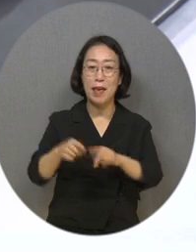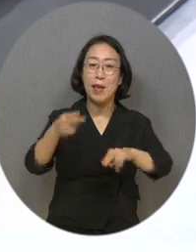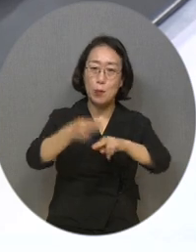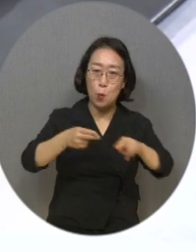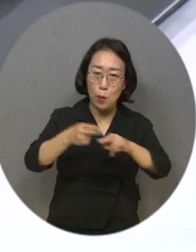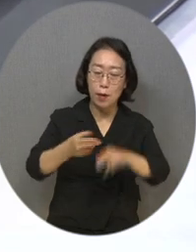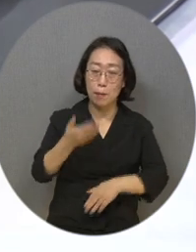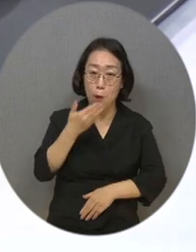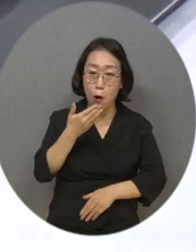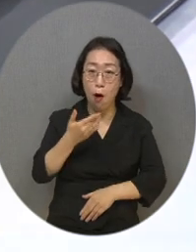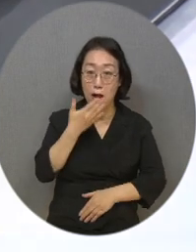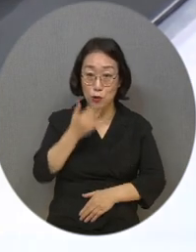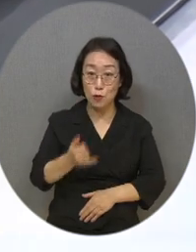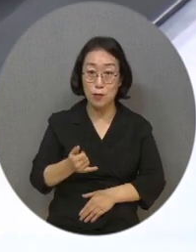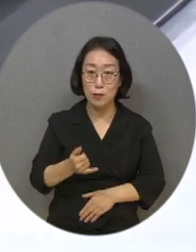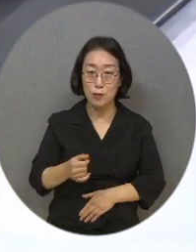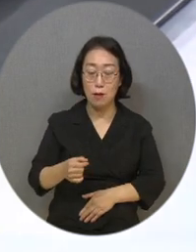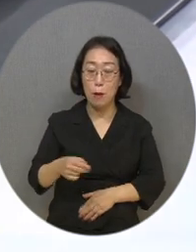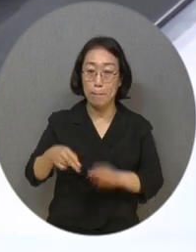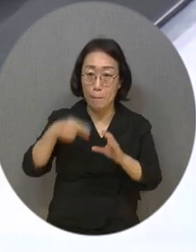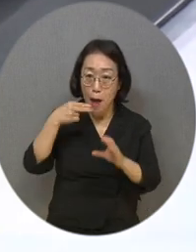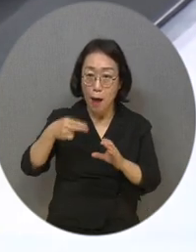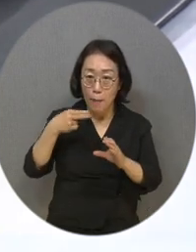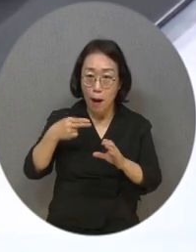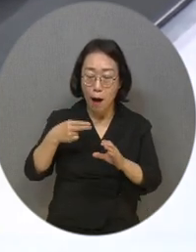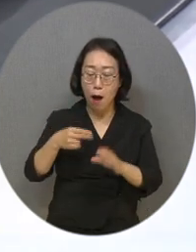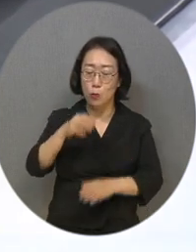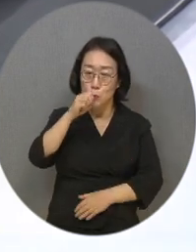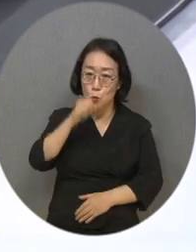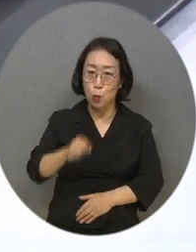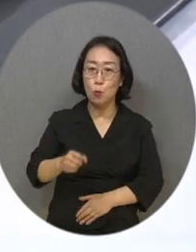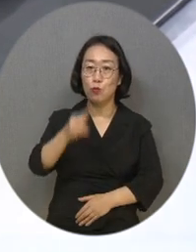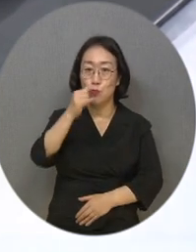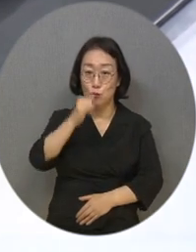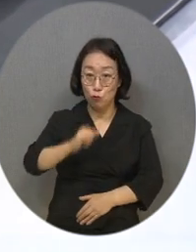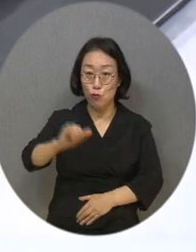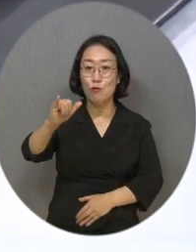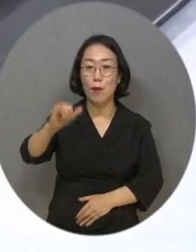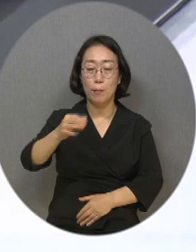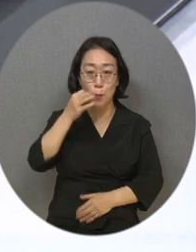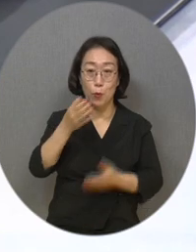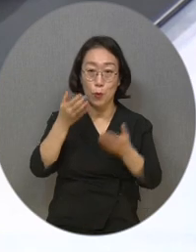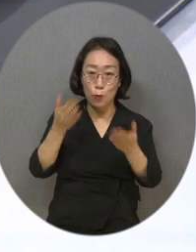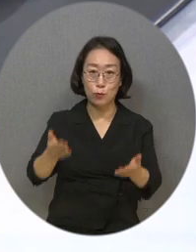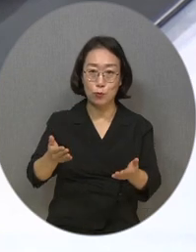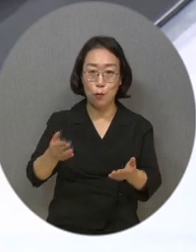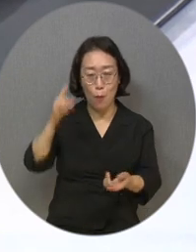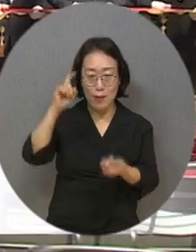시식을 제공해 전남 수산물의 우수성을 알리며 좋은 반응을 얻었습니다.